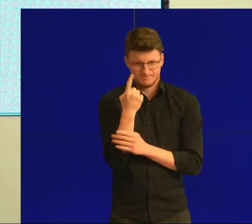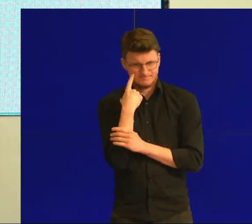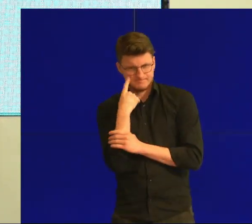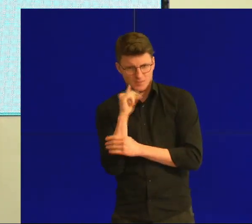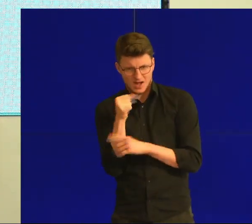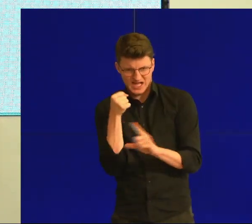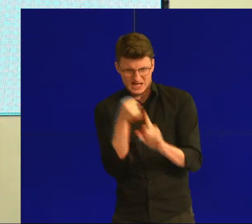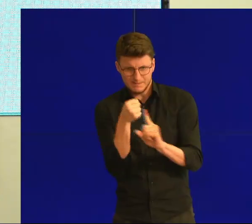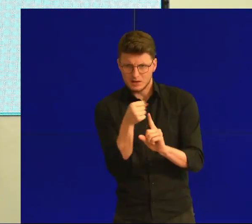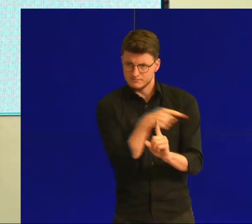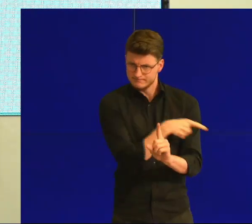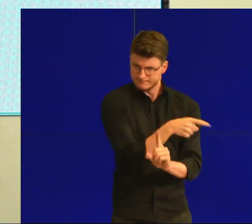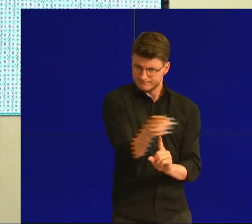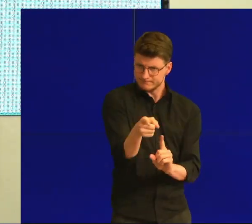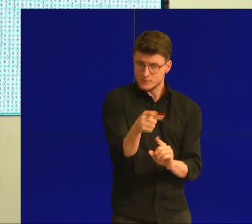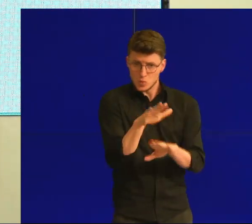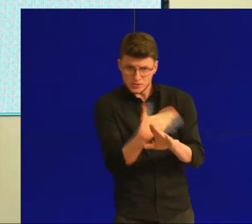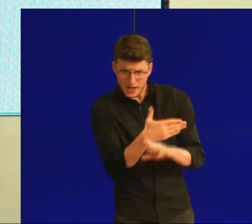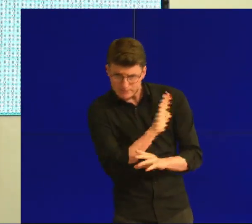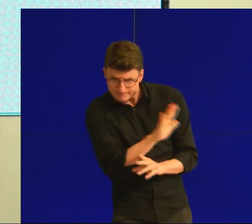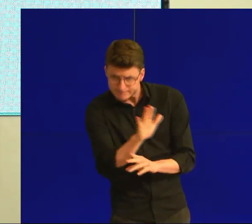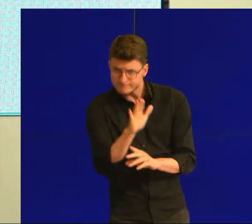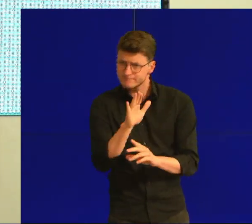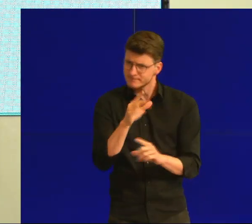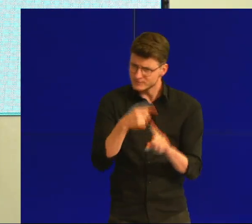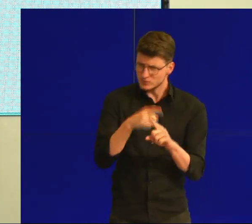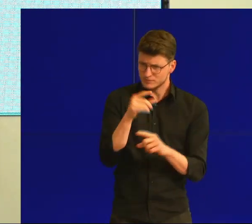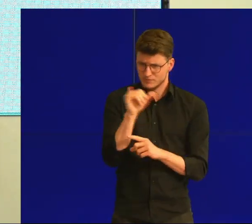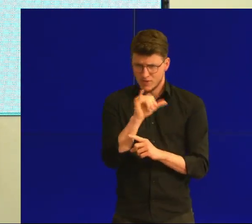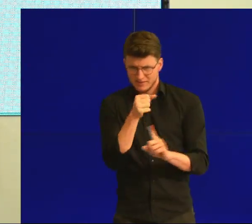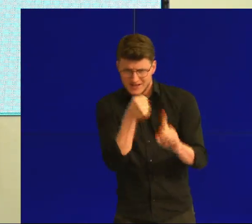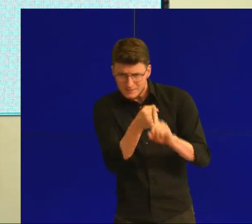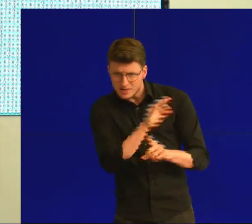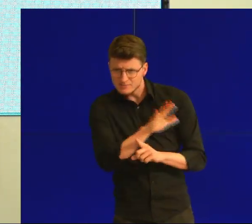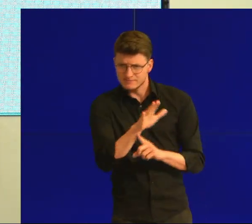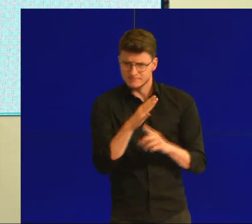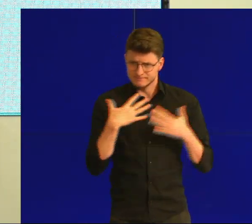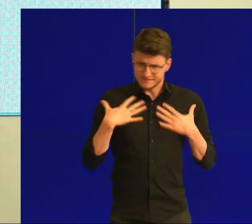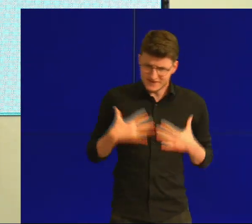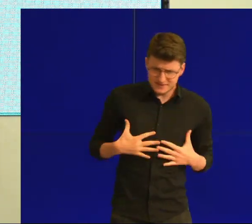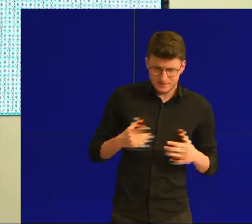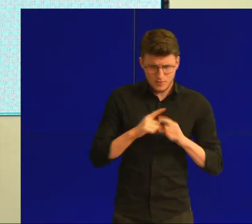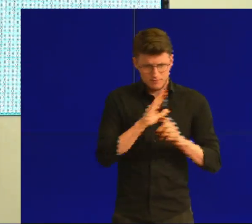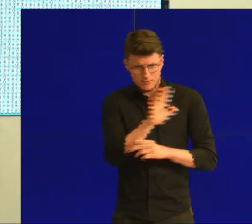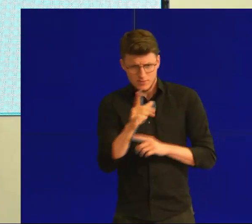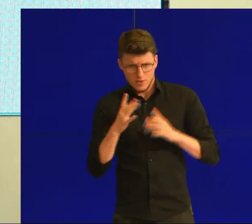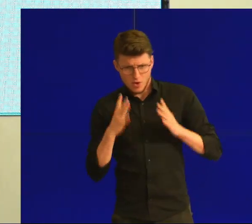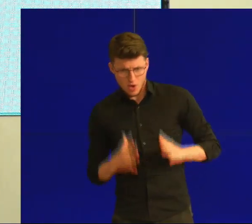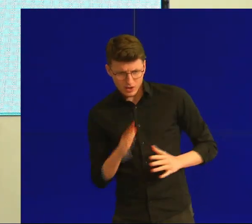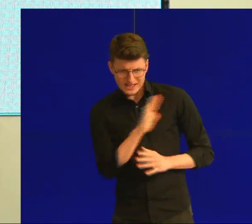de nouveau king qu'une initiative et ils ont eu deux heures d'antenne faufilant dans la cuve loupé leur